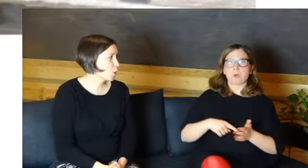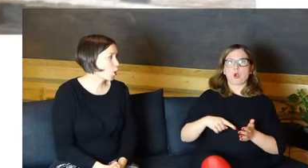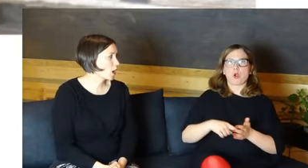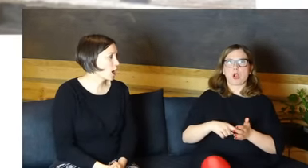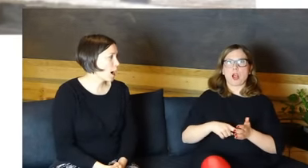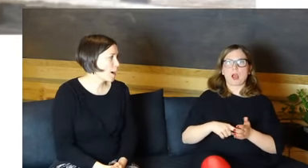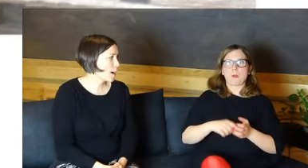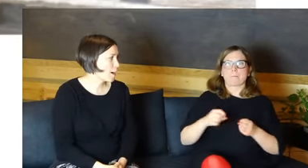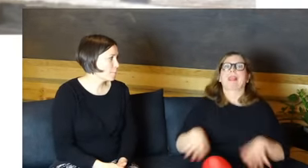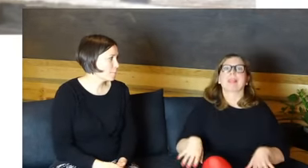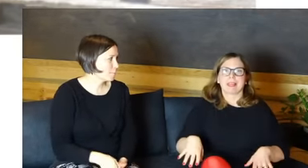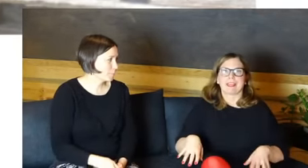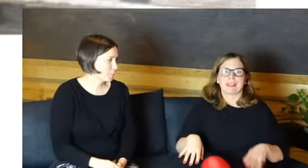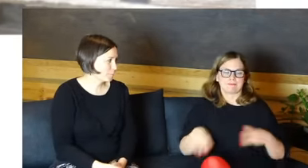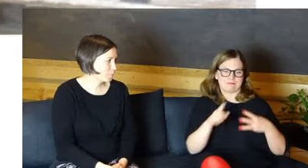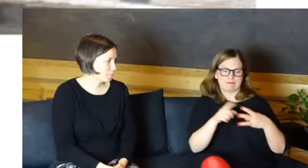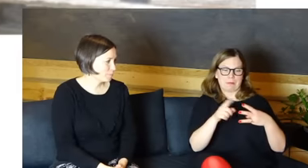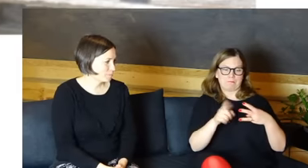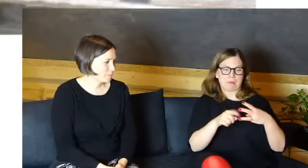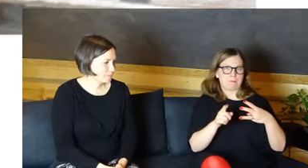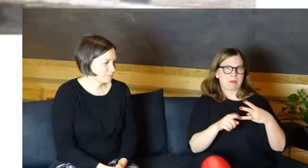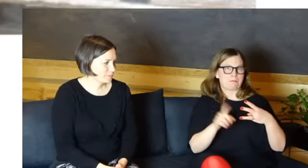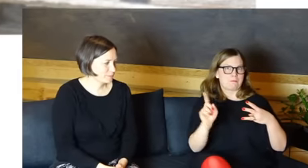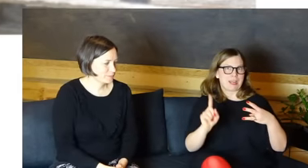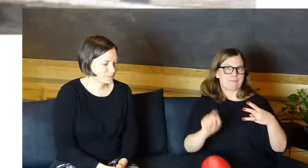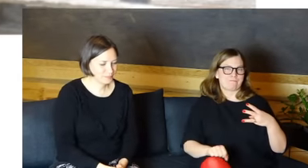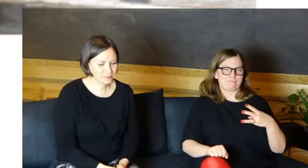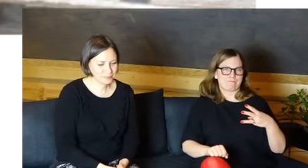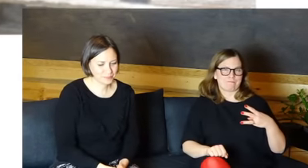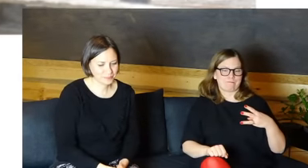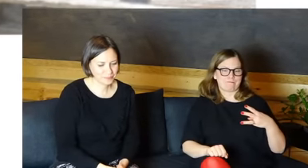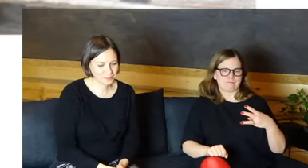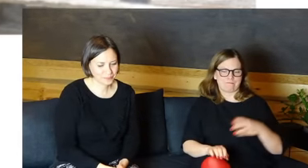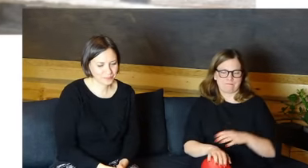Joku on pettänyt, mutta en tiedä mikä. Oi.